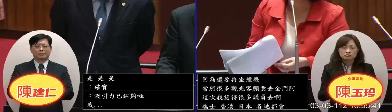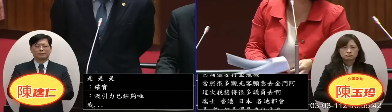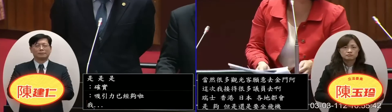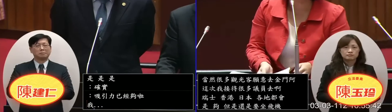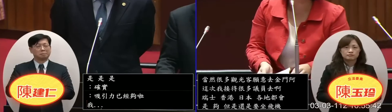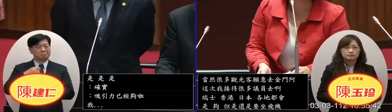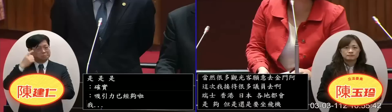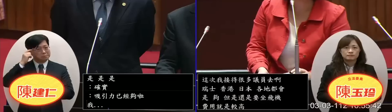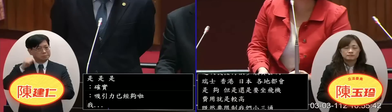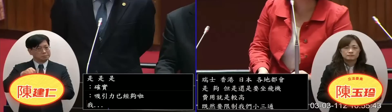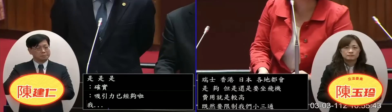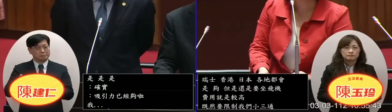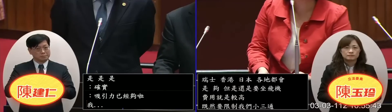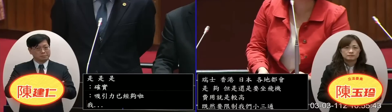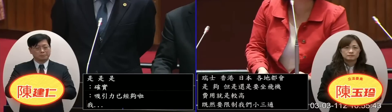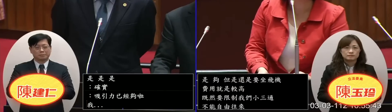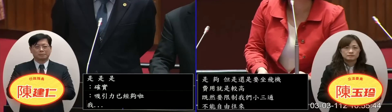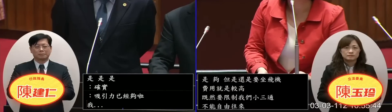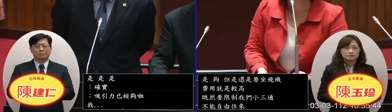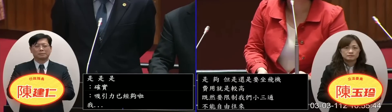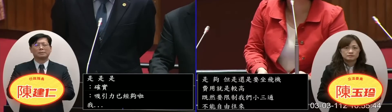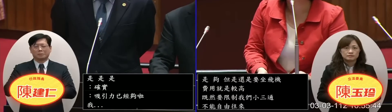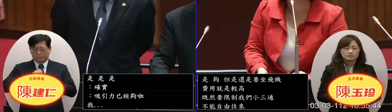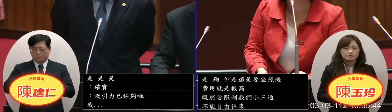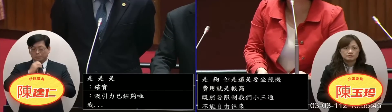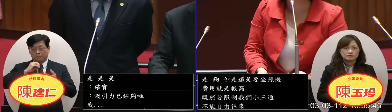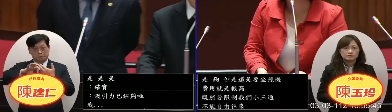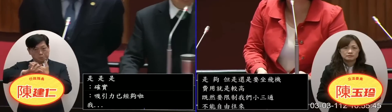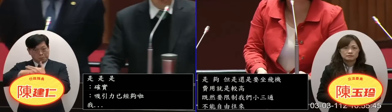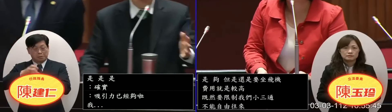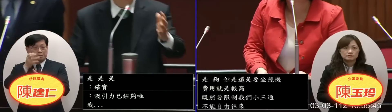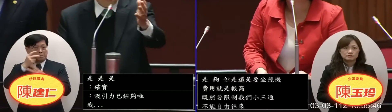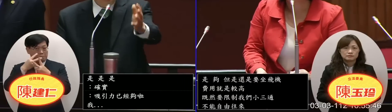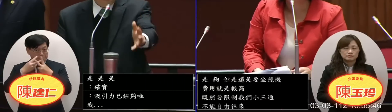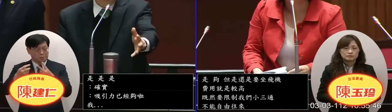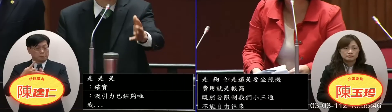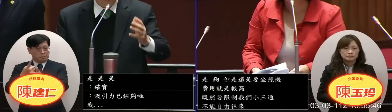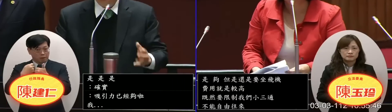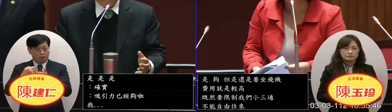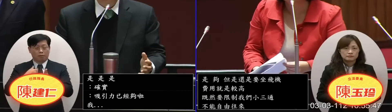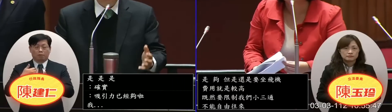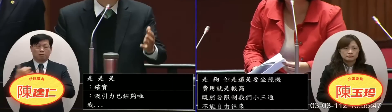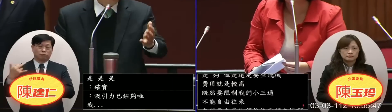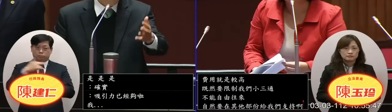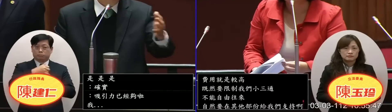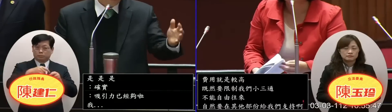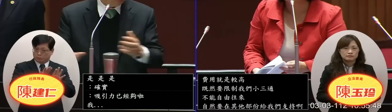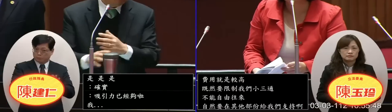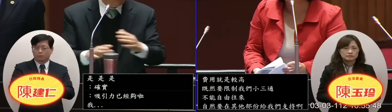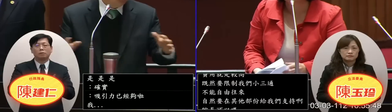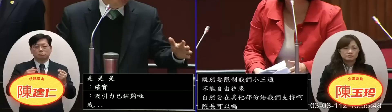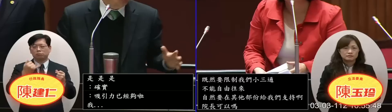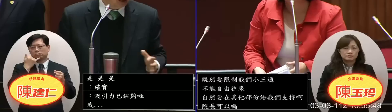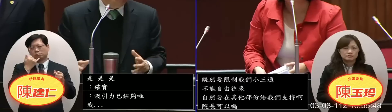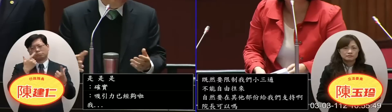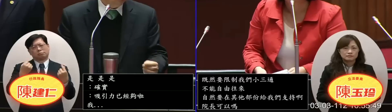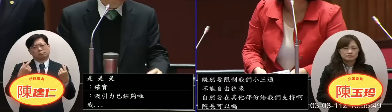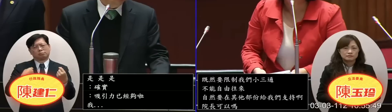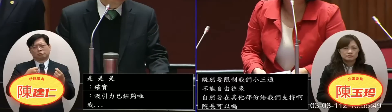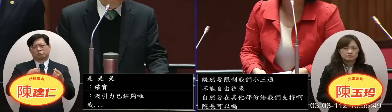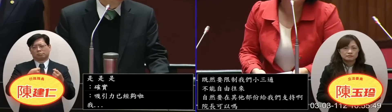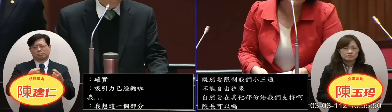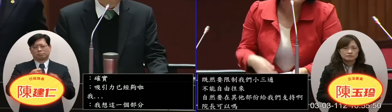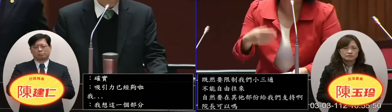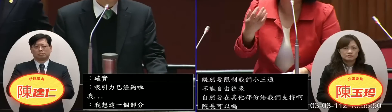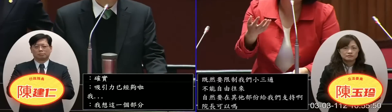我想这一个部分一定是国际观光客进来，他们要到金门，还是一样可以享受同样的